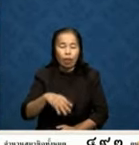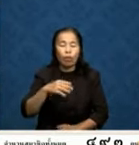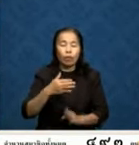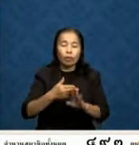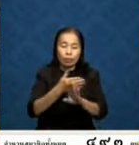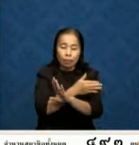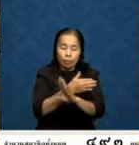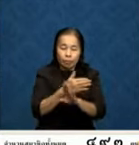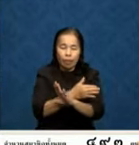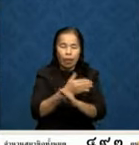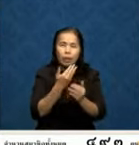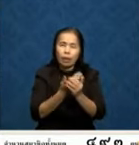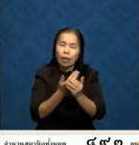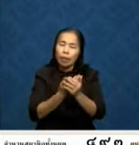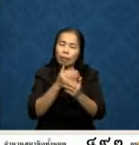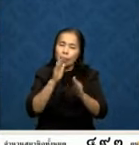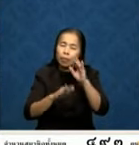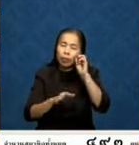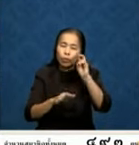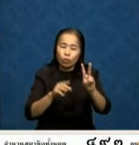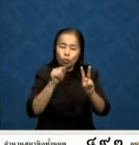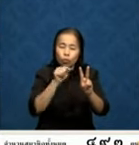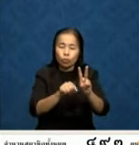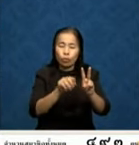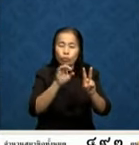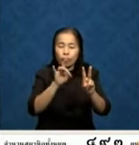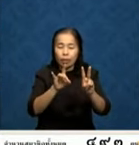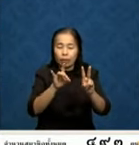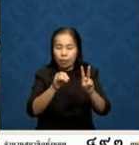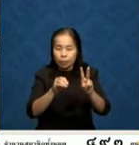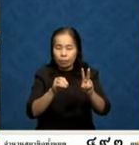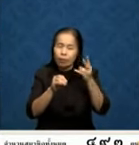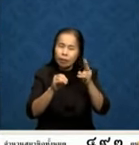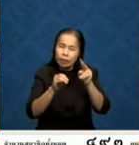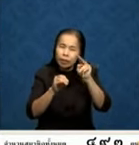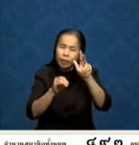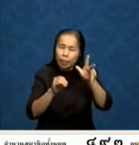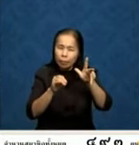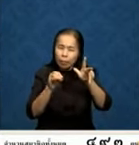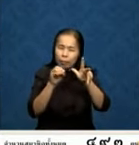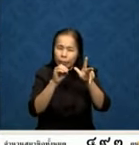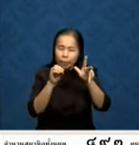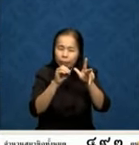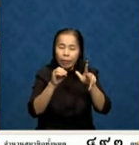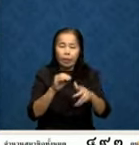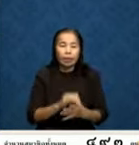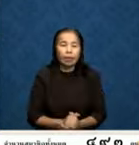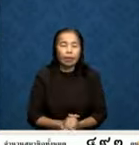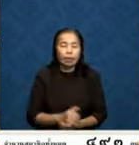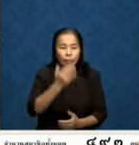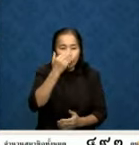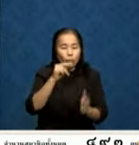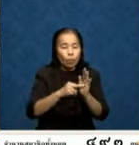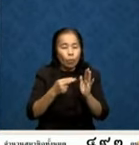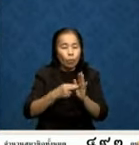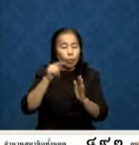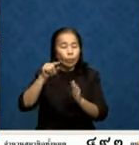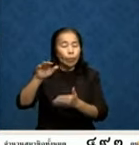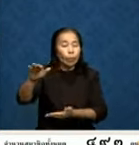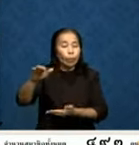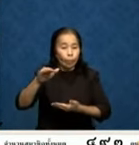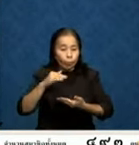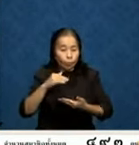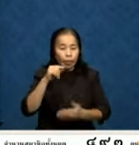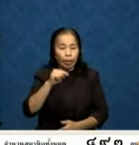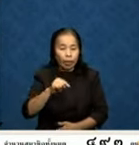ะครับก็อยู่ที่ประมาณ2บาท80นะครับถึงประมาณ3บาทนิดๆนะครับซึ่งก็หมายความว่าสิ่งที่นำเข้ามาในระบบเนี่ย